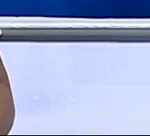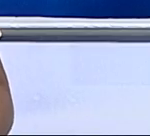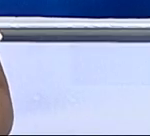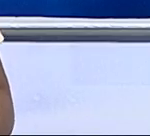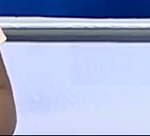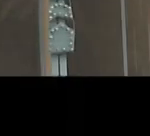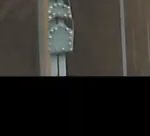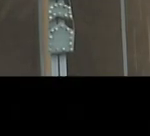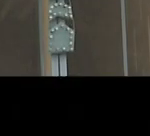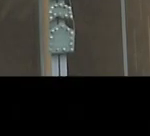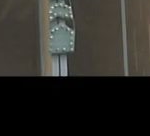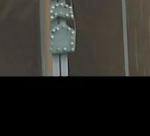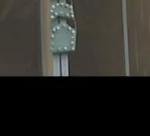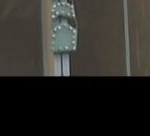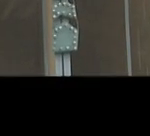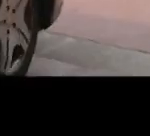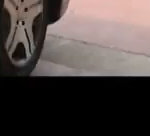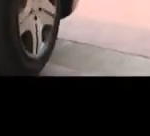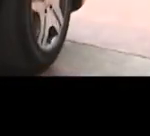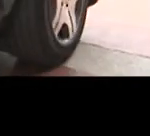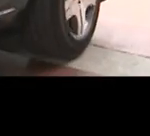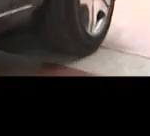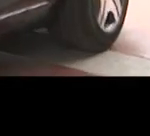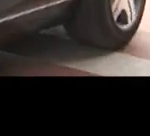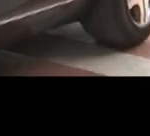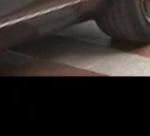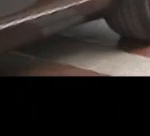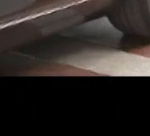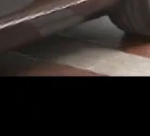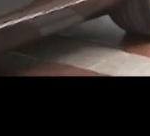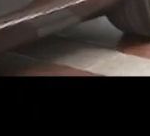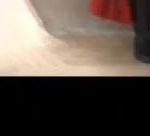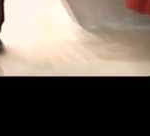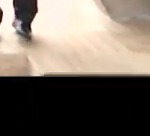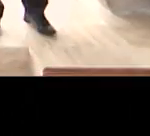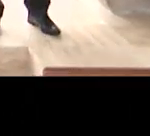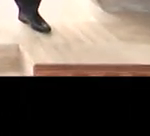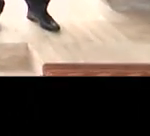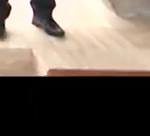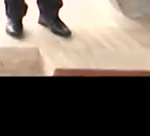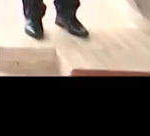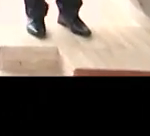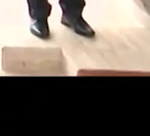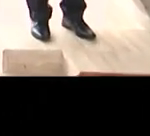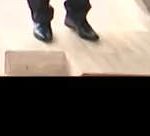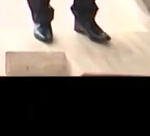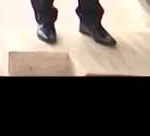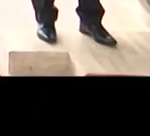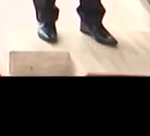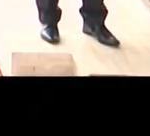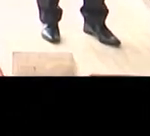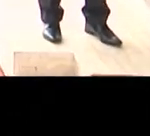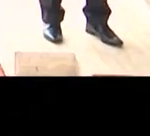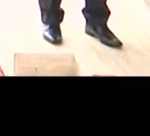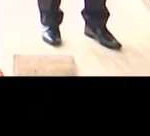Aboulin. Boni Yayi chez le président de la République, Alassane Ouattara. Le président béninois en Côte d'Ivoire, relativement